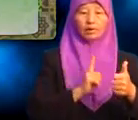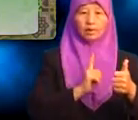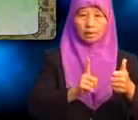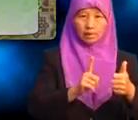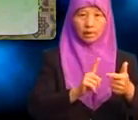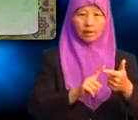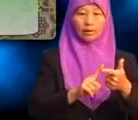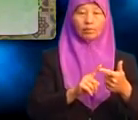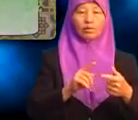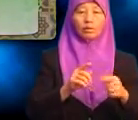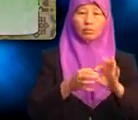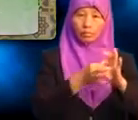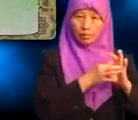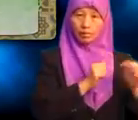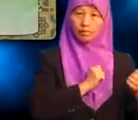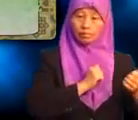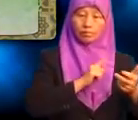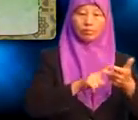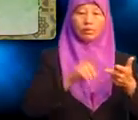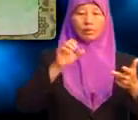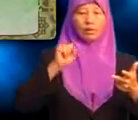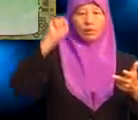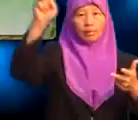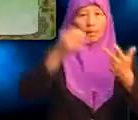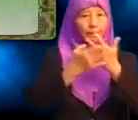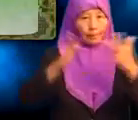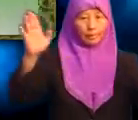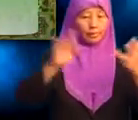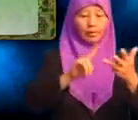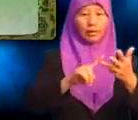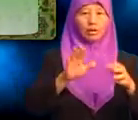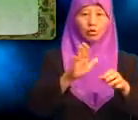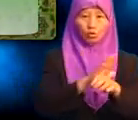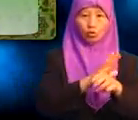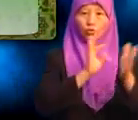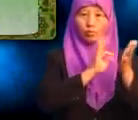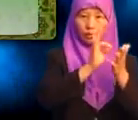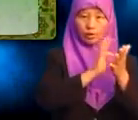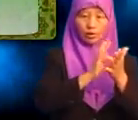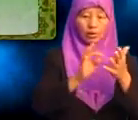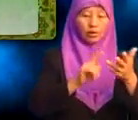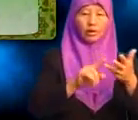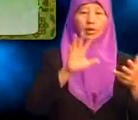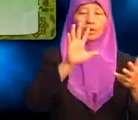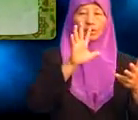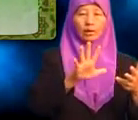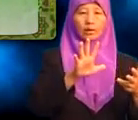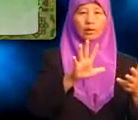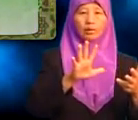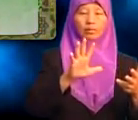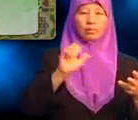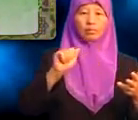milik, merdeka, cukup nisab iaitu sebanyak 5 ausak